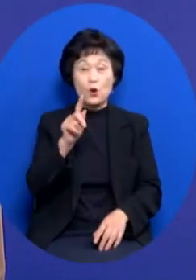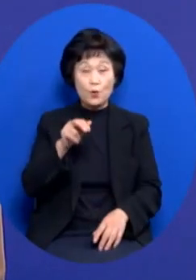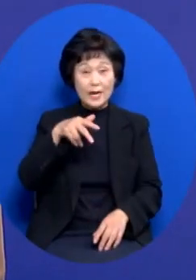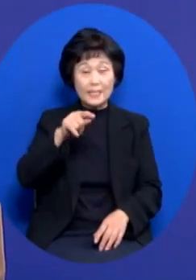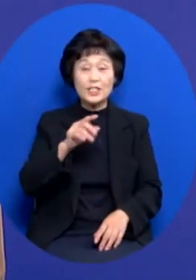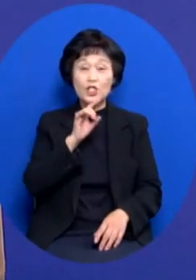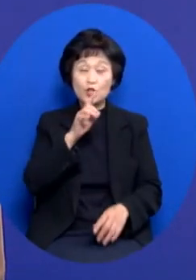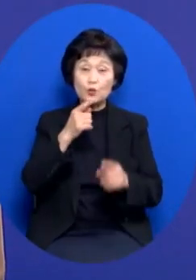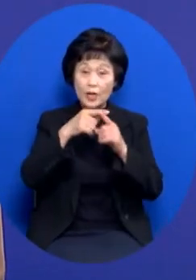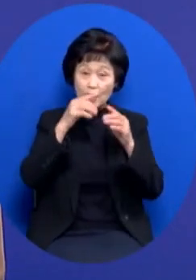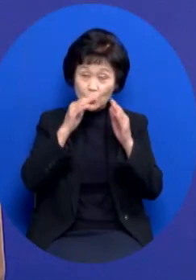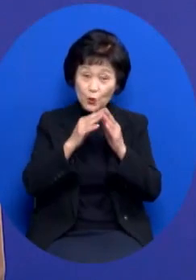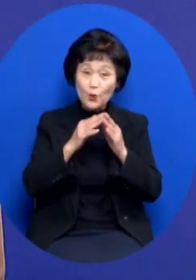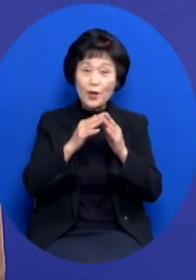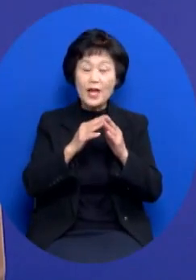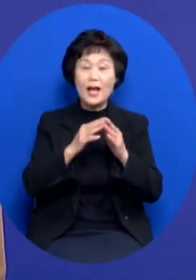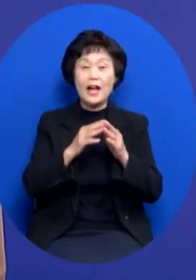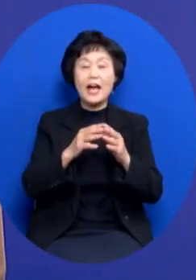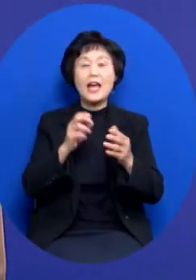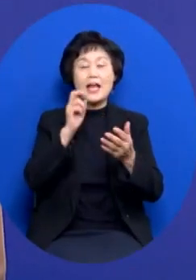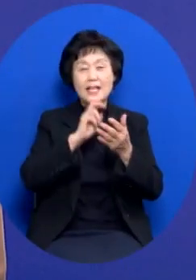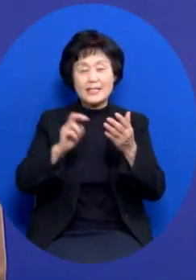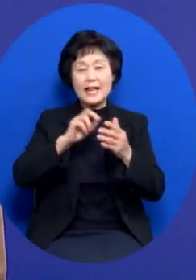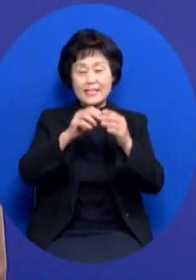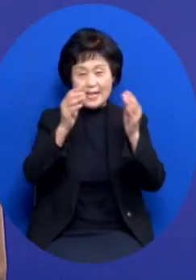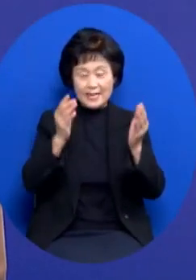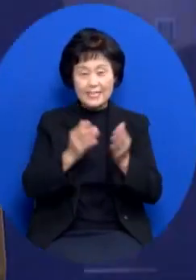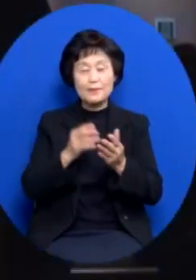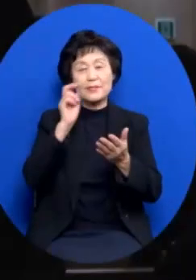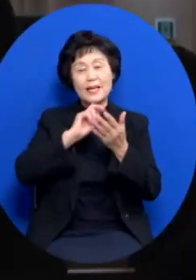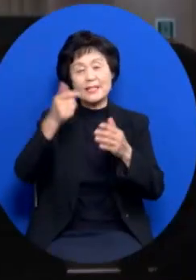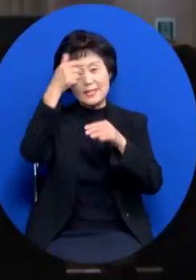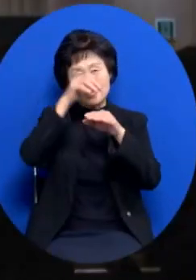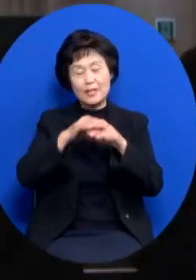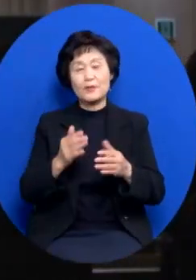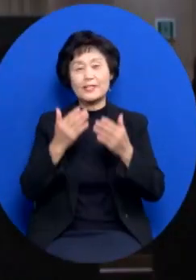광진중앙교회가 마커스 워십 초청 찬양집회를 개최했습니다.